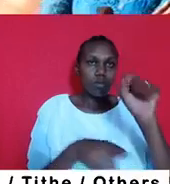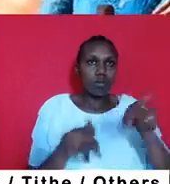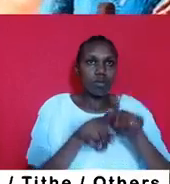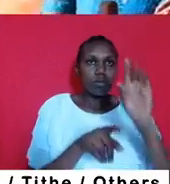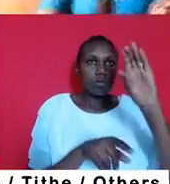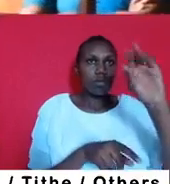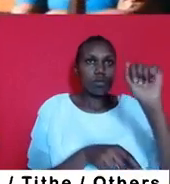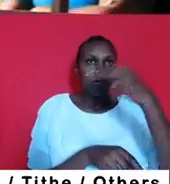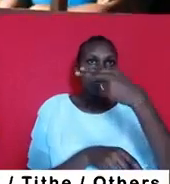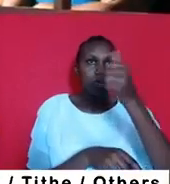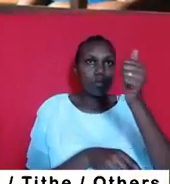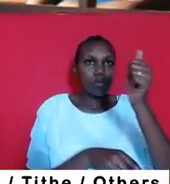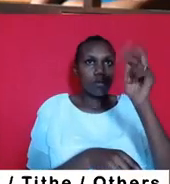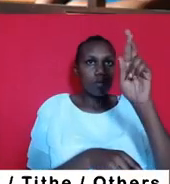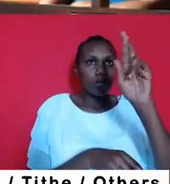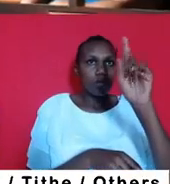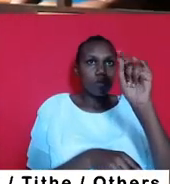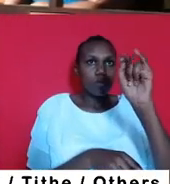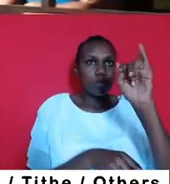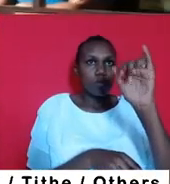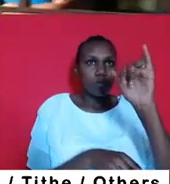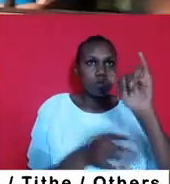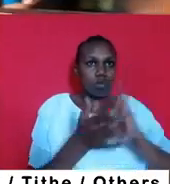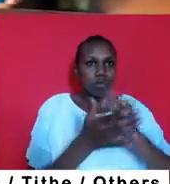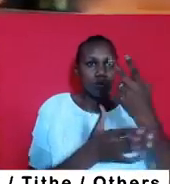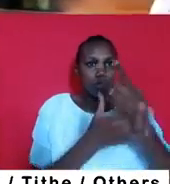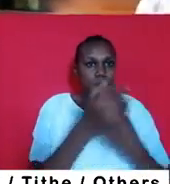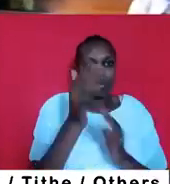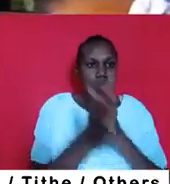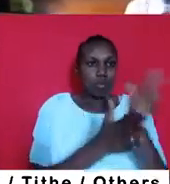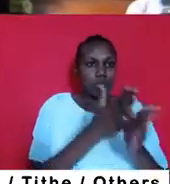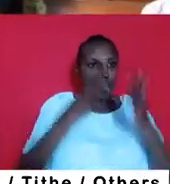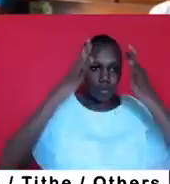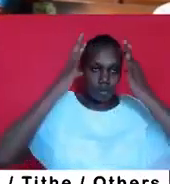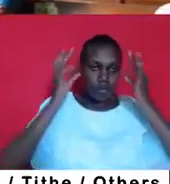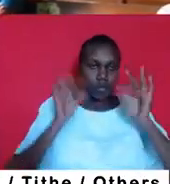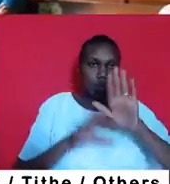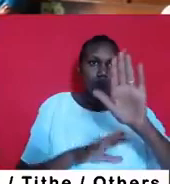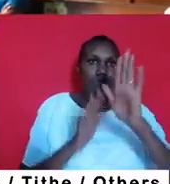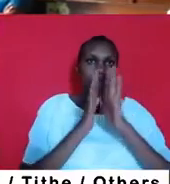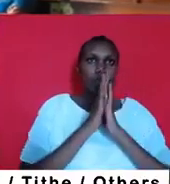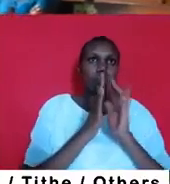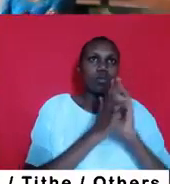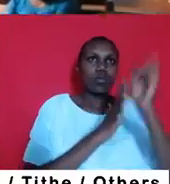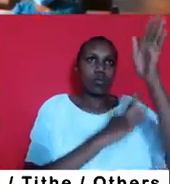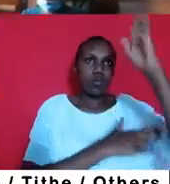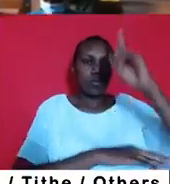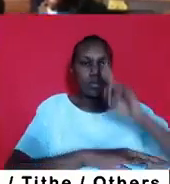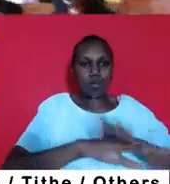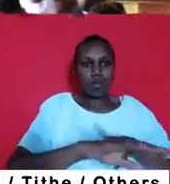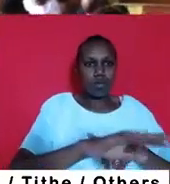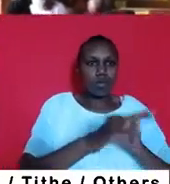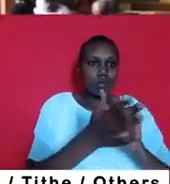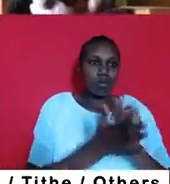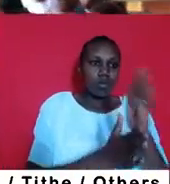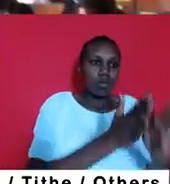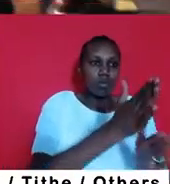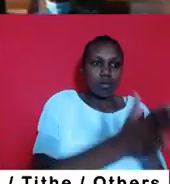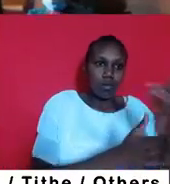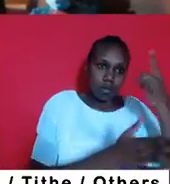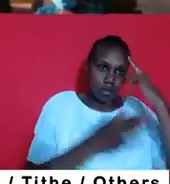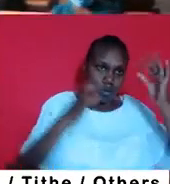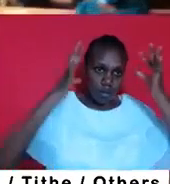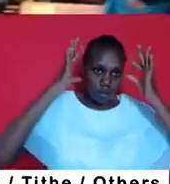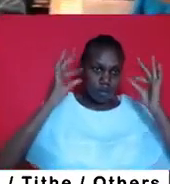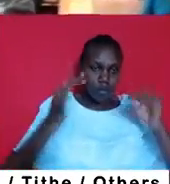Charity ambao wanaandaa harusi yao. Tukuomba Mwenyezi Mungu, wakati huu ambao wanaandaa, uweze kutembea